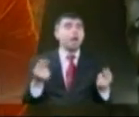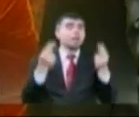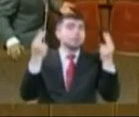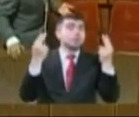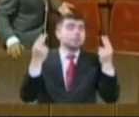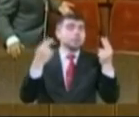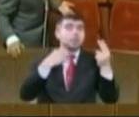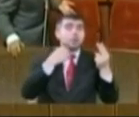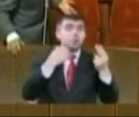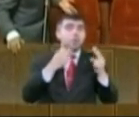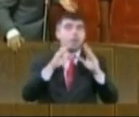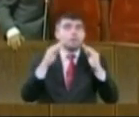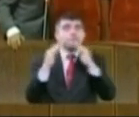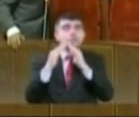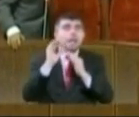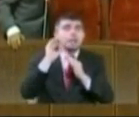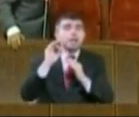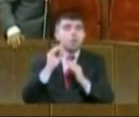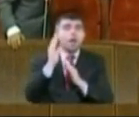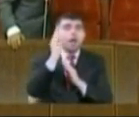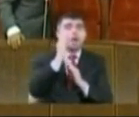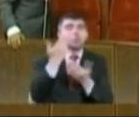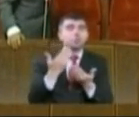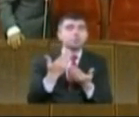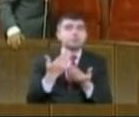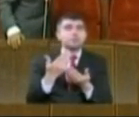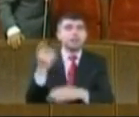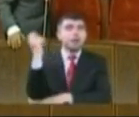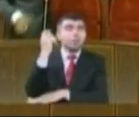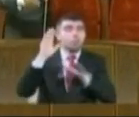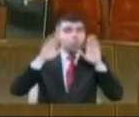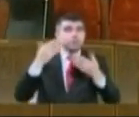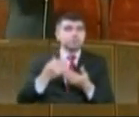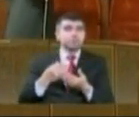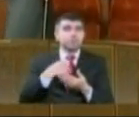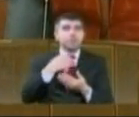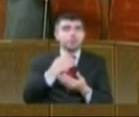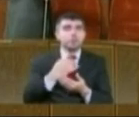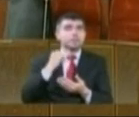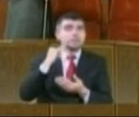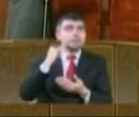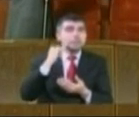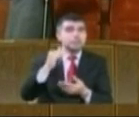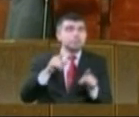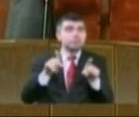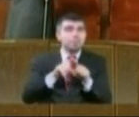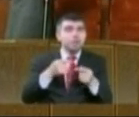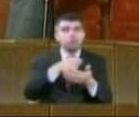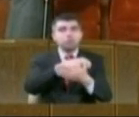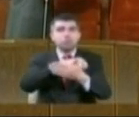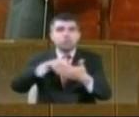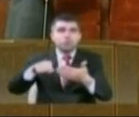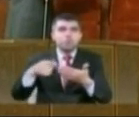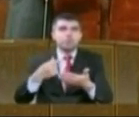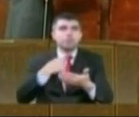واحد الملك اللي ديال الأوقاف. راه حنا كنتسالوا كثير وراه الأوقاف من هذه الناحية ضايعة، عدد الناس قلنا لهم أجي شريوا عندنا غير بثمن،